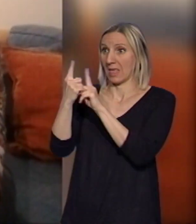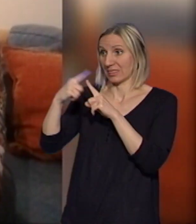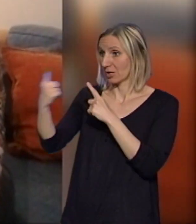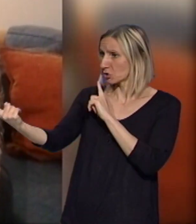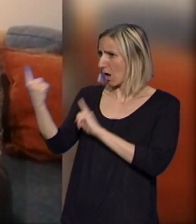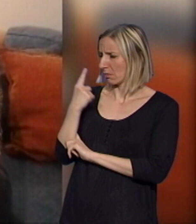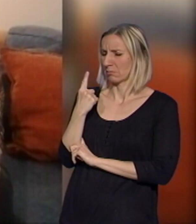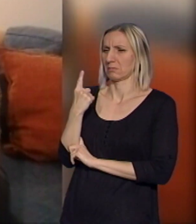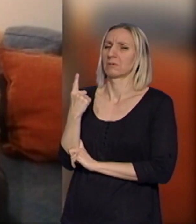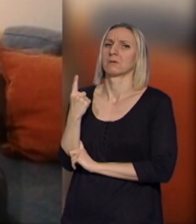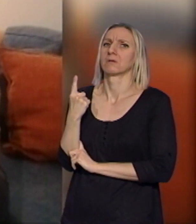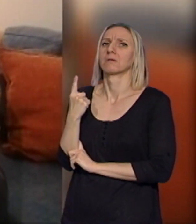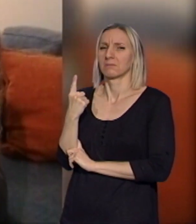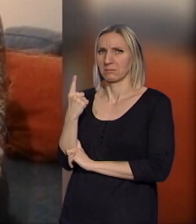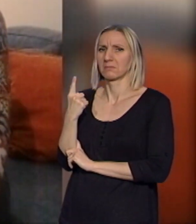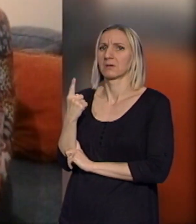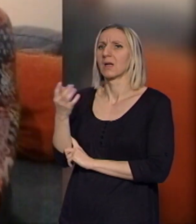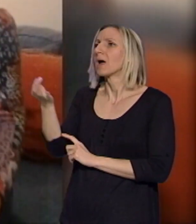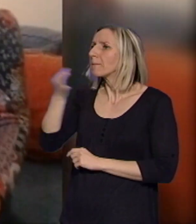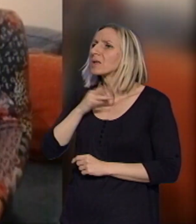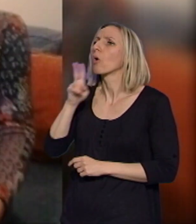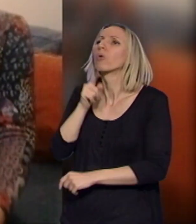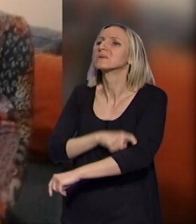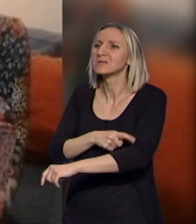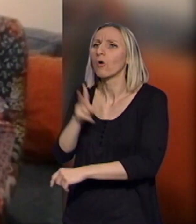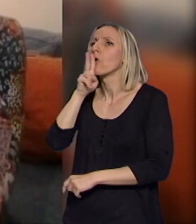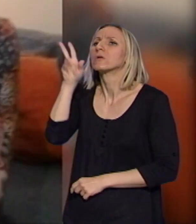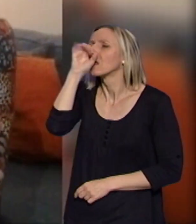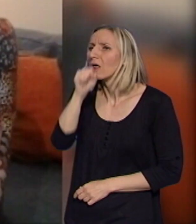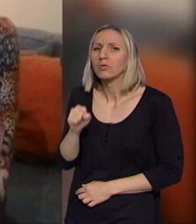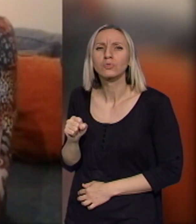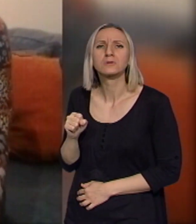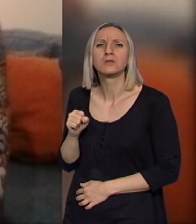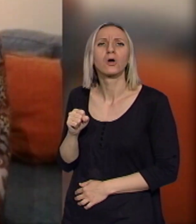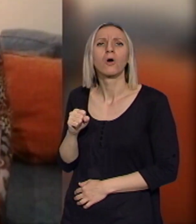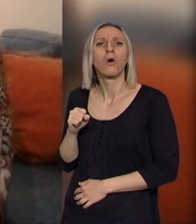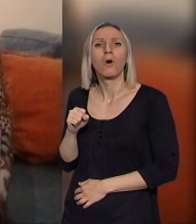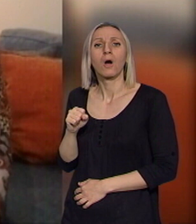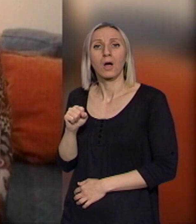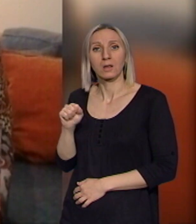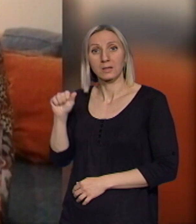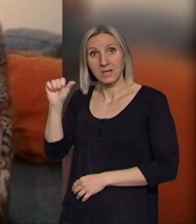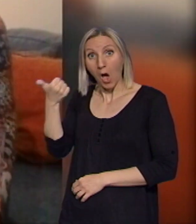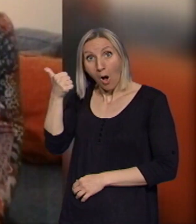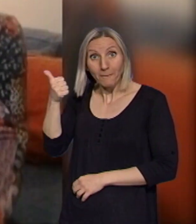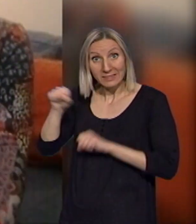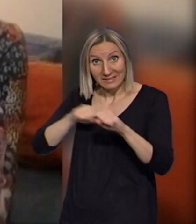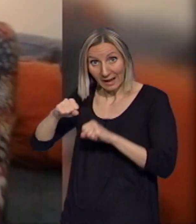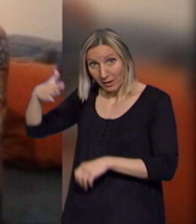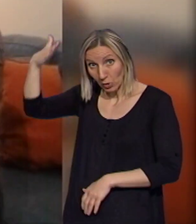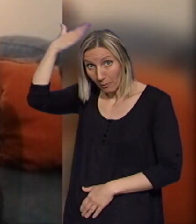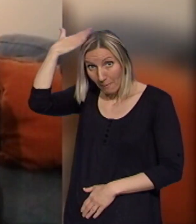me ko te iznervirao, ko te naljutio, da li ti se opet direktor popeo ovde,